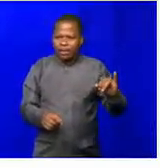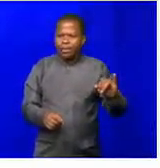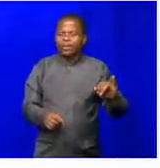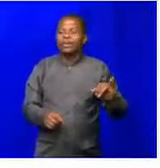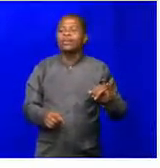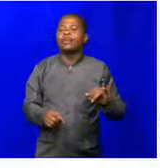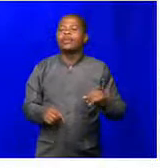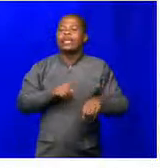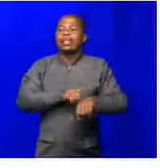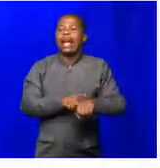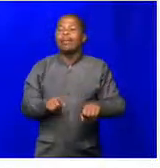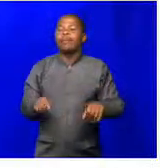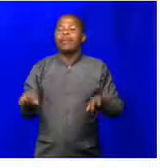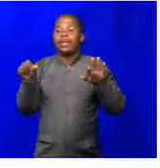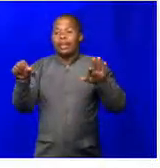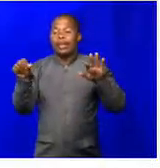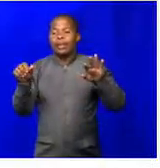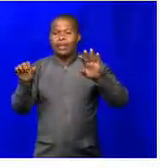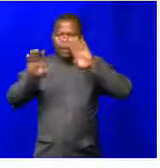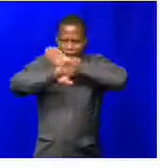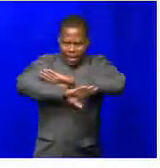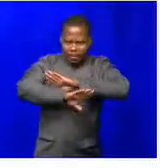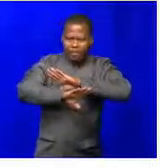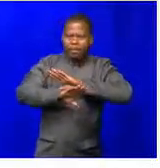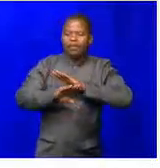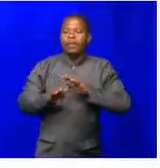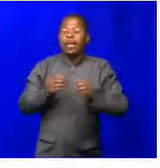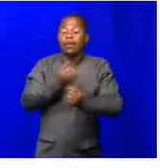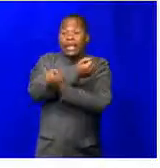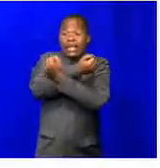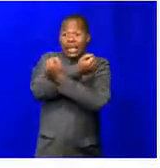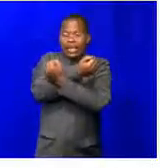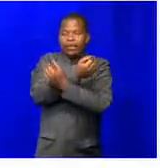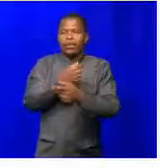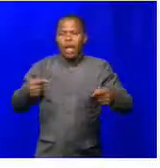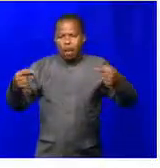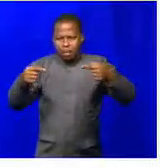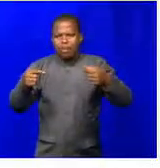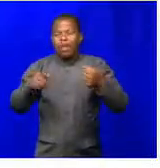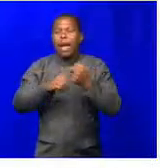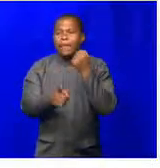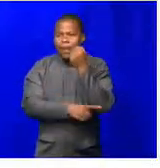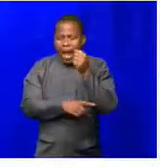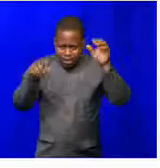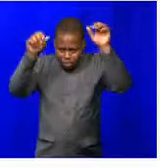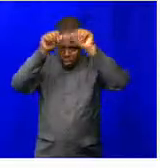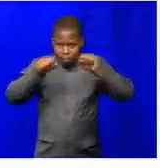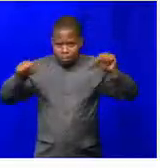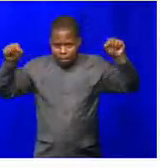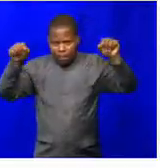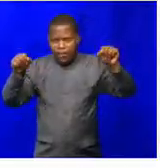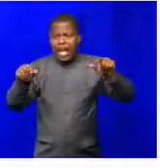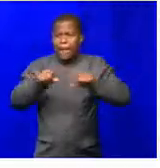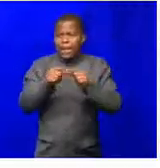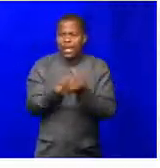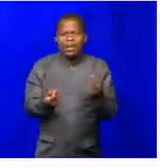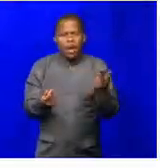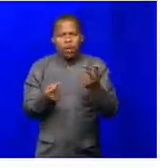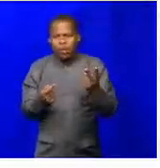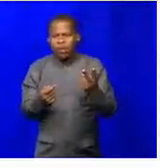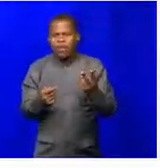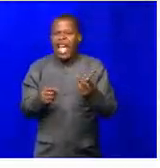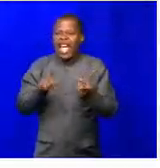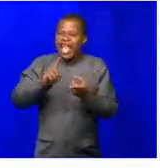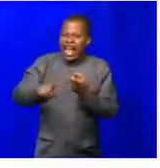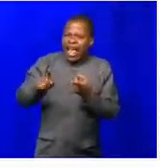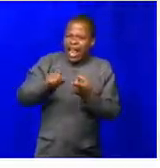wekuqala loqale ngensimbi yesithupha nzambama bekutholana nelicembu le-Mountain Pirates kanye nelicembu le-Mbabane Highlanders. Omabili lamacembu awuqale ngelizinga leliphasi